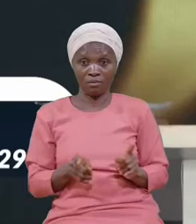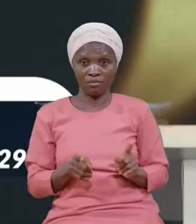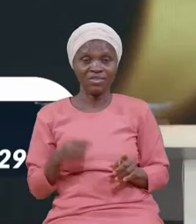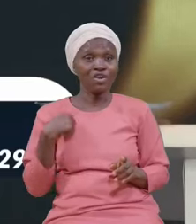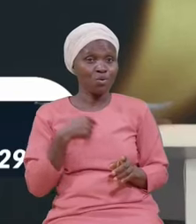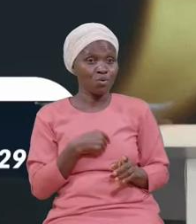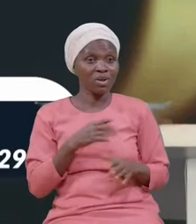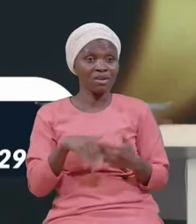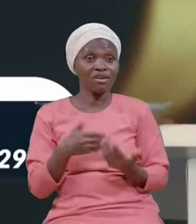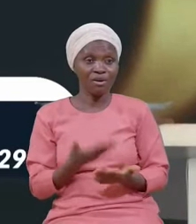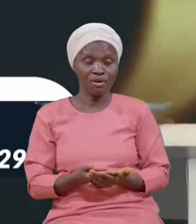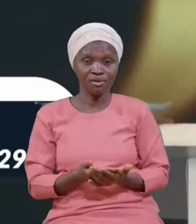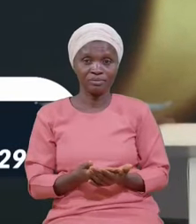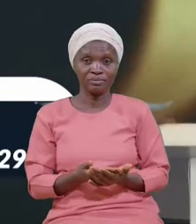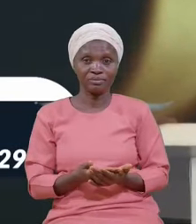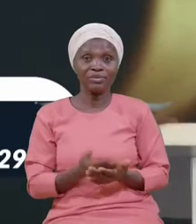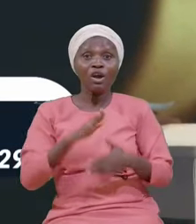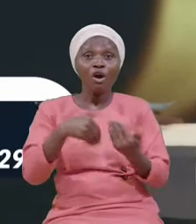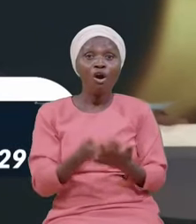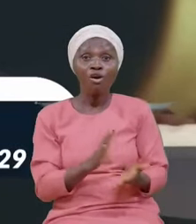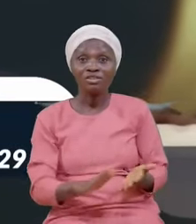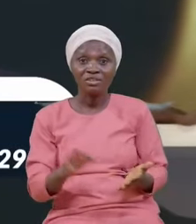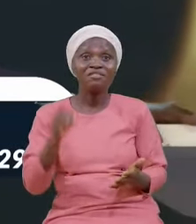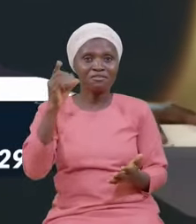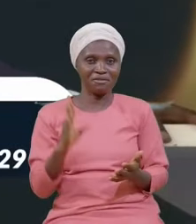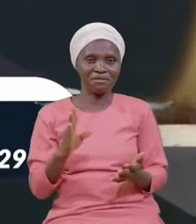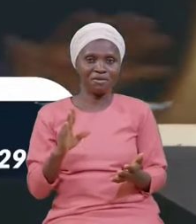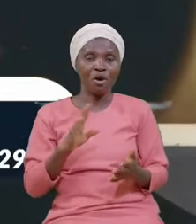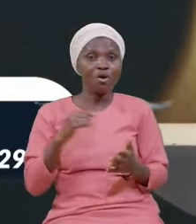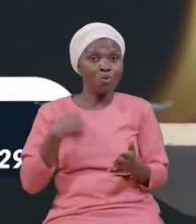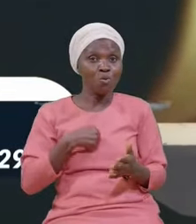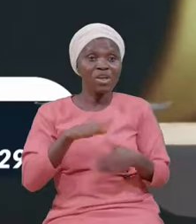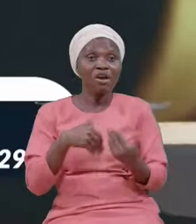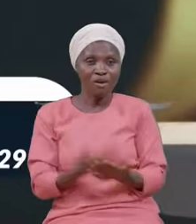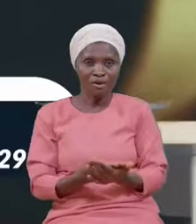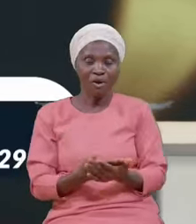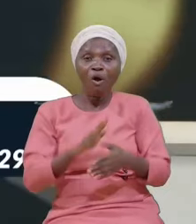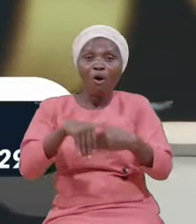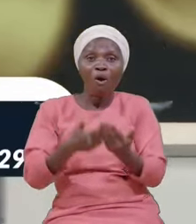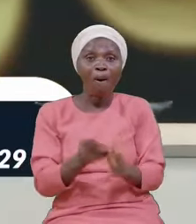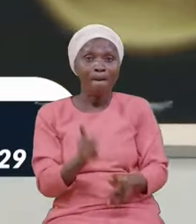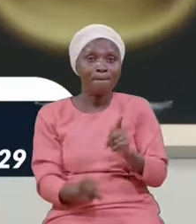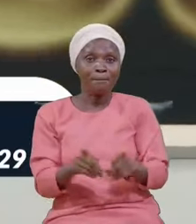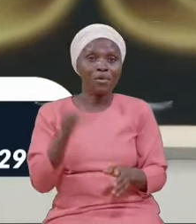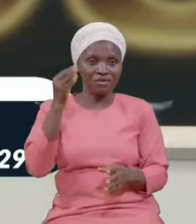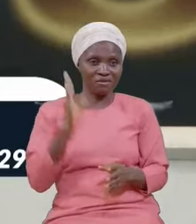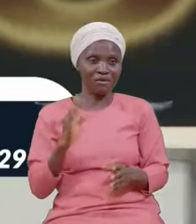Nous tous, tous les enfants de Dieu, nous tous, tout le peuple de Dieu, nous